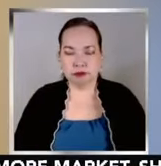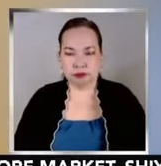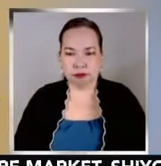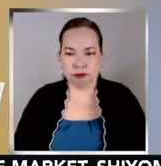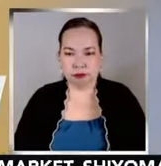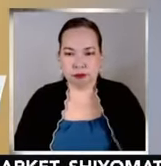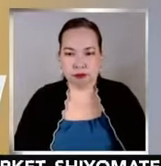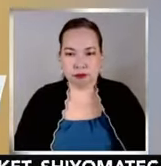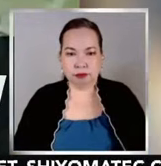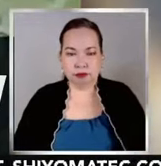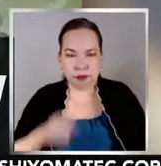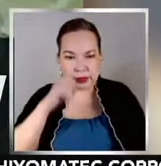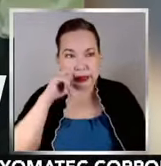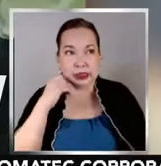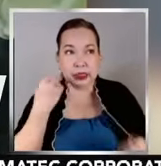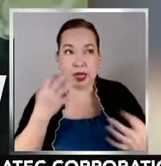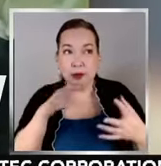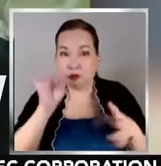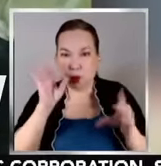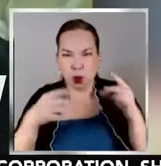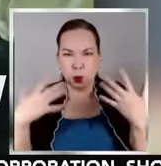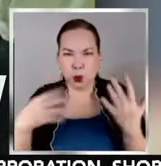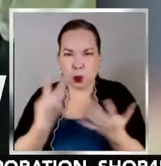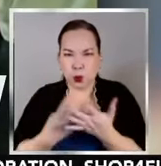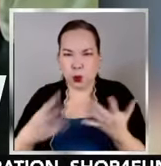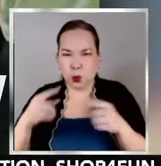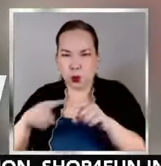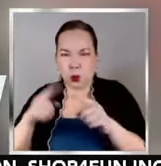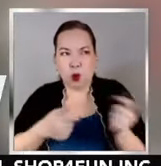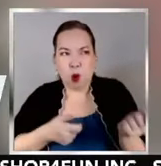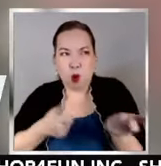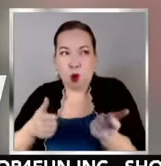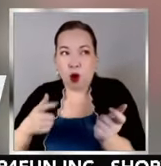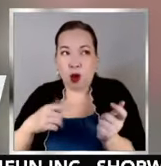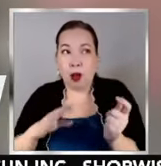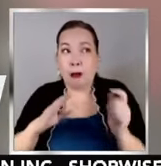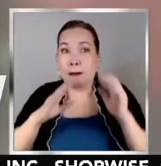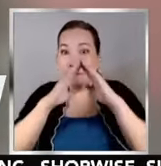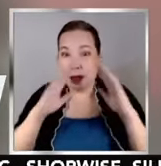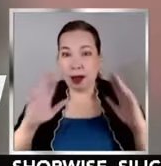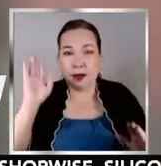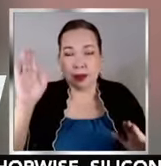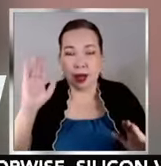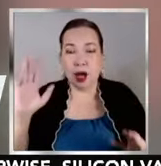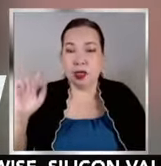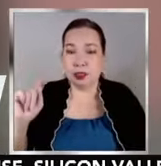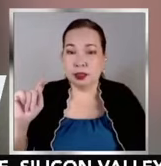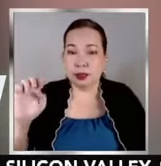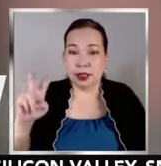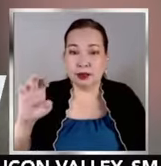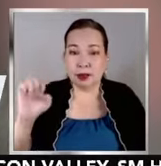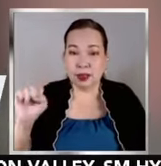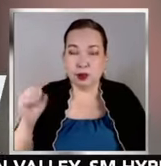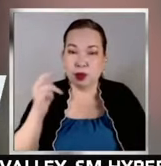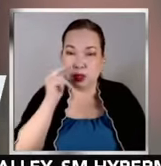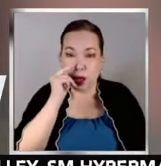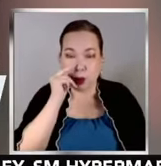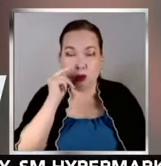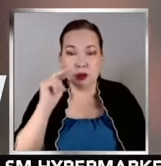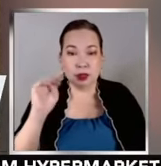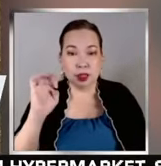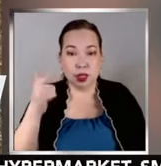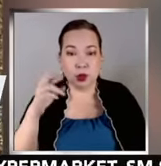Ganito karami ang mga baril at iba pang armas na nakuha sa isa sa mga bahay ng mga Teves sa Negros Oriental sa raid ng pulisya noong